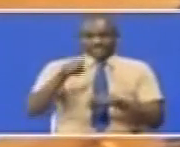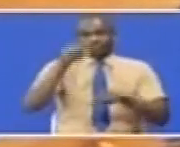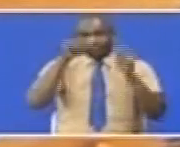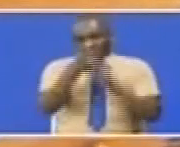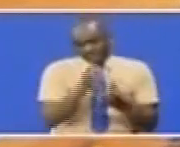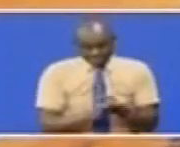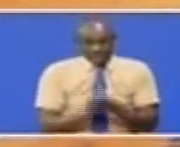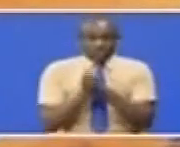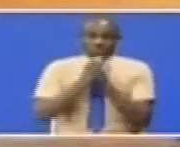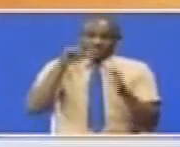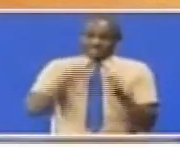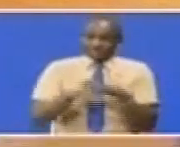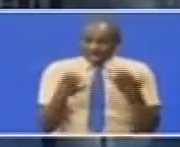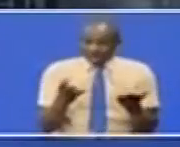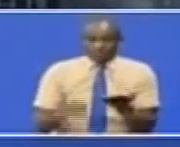Nabiso anaarifu zaidi.